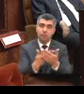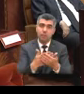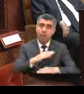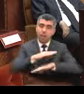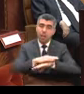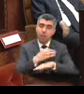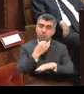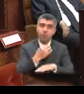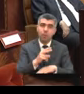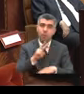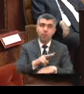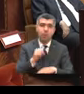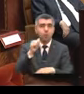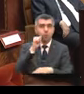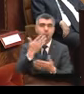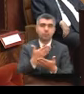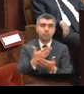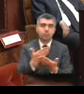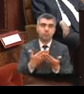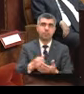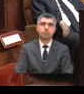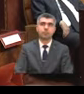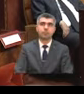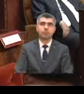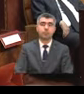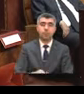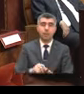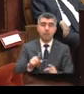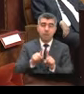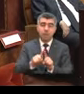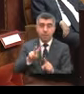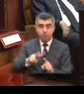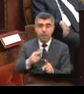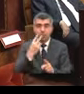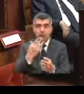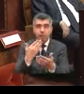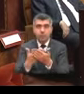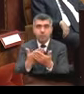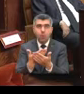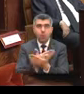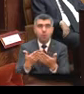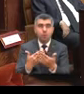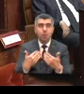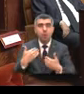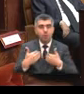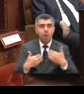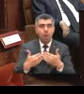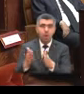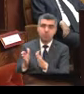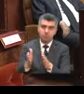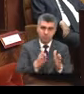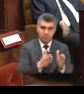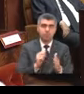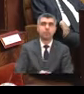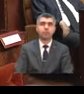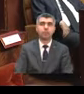يكذب ما جاء في تقريركم. الواقع هو مرير، وسأمر على الأشخاص ذوي الإعاقة. الأشخاص